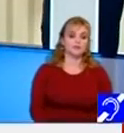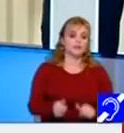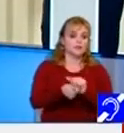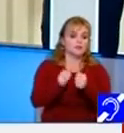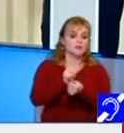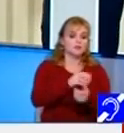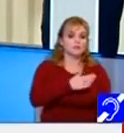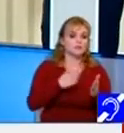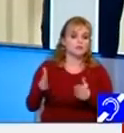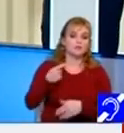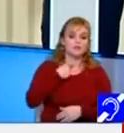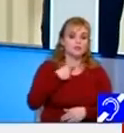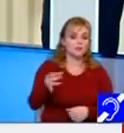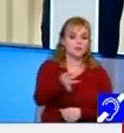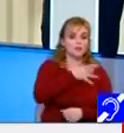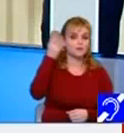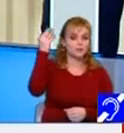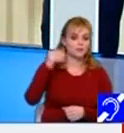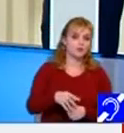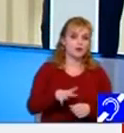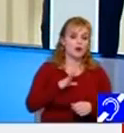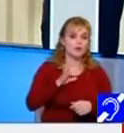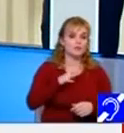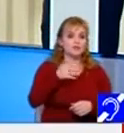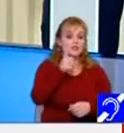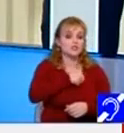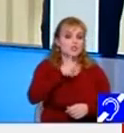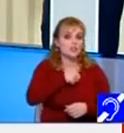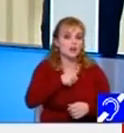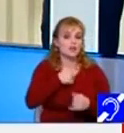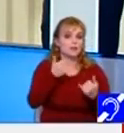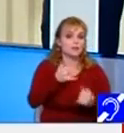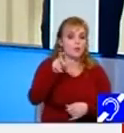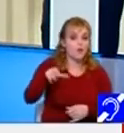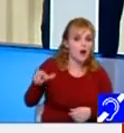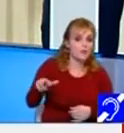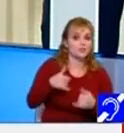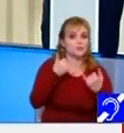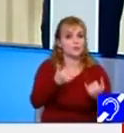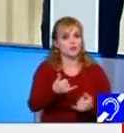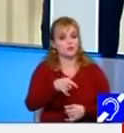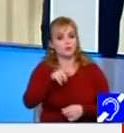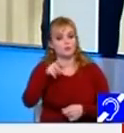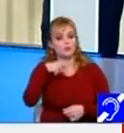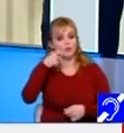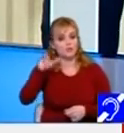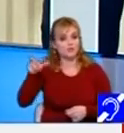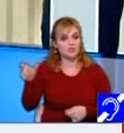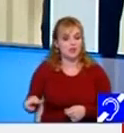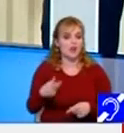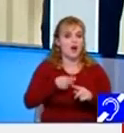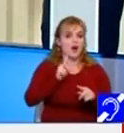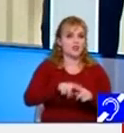Schimbarea sistemului de vot în Republica Moldova va pune în acest an la încercare cetățenii, dar și politicienii. Votul mixt naște